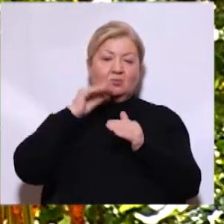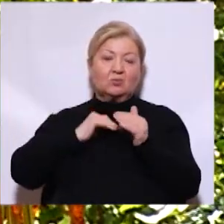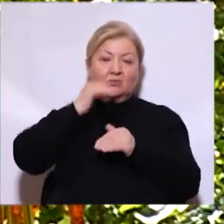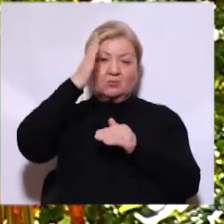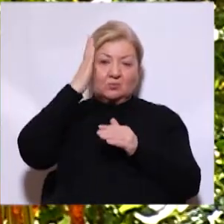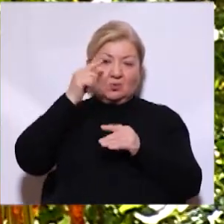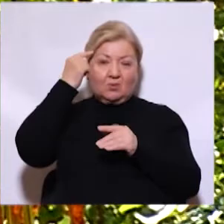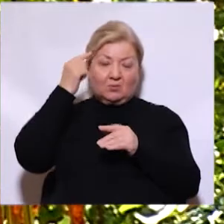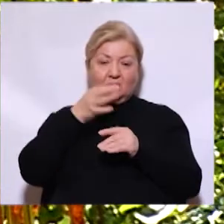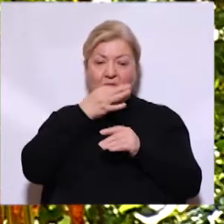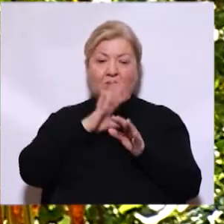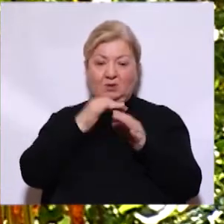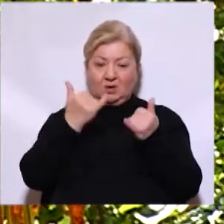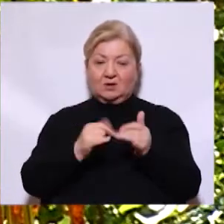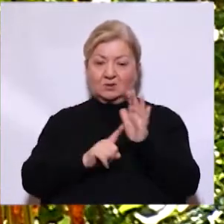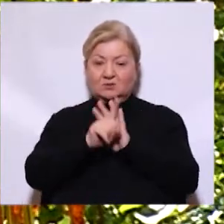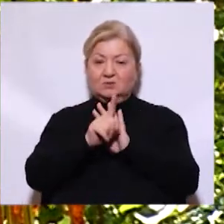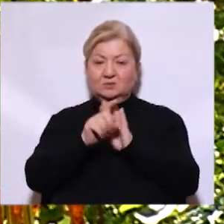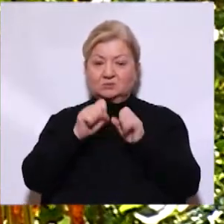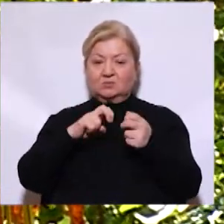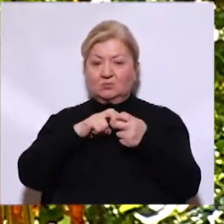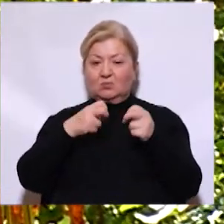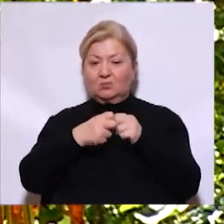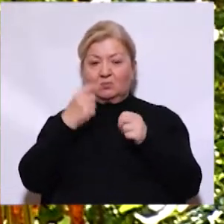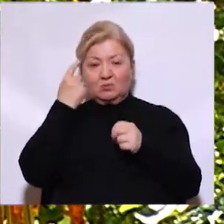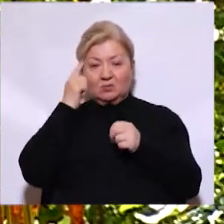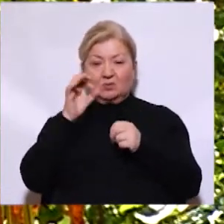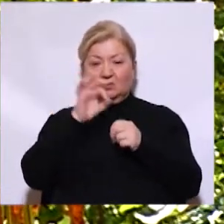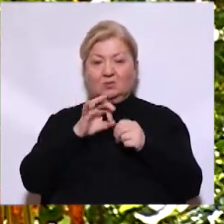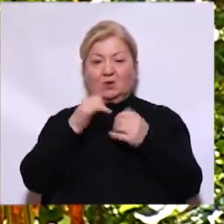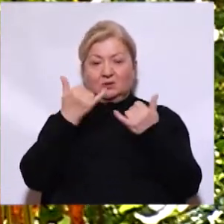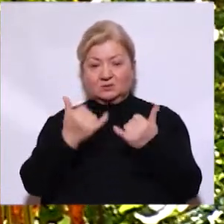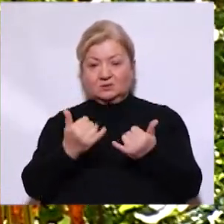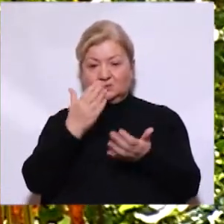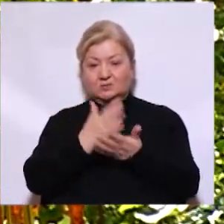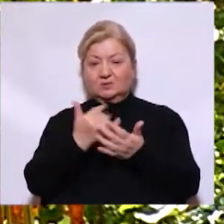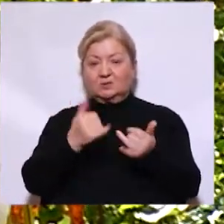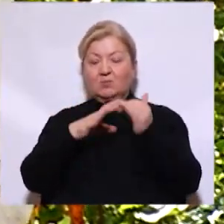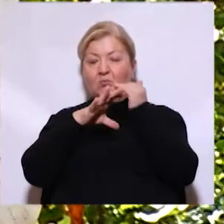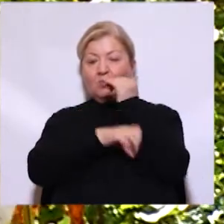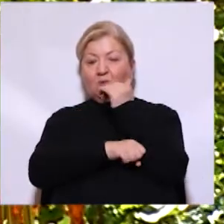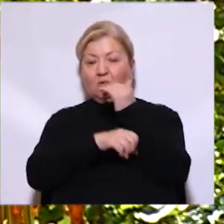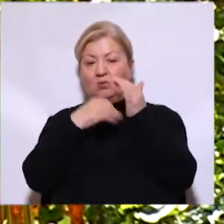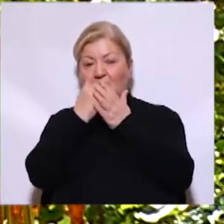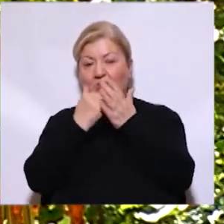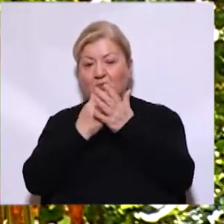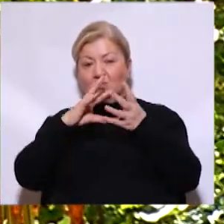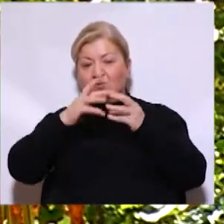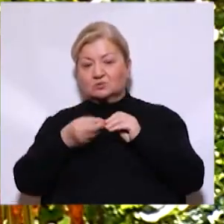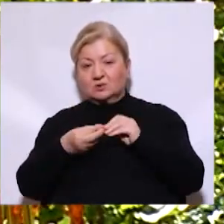იქნებით და როცა შეიძლება თქვენ თვითონ პირისპირ შეეჯახოთ ამ პრობლემებს, ხო? და დღეს გვაქვს უკვე, როგორც გითხარით, ბოლო